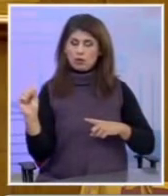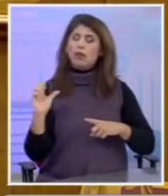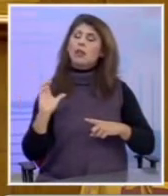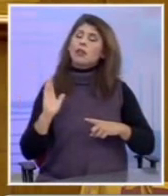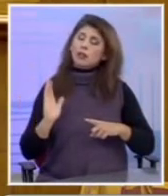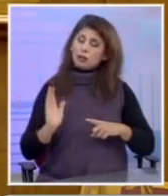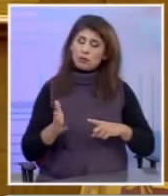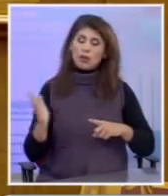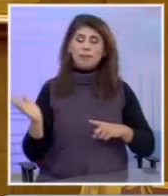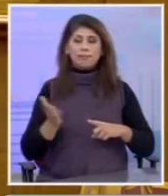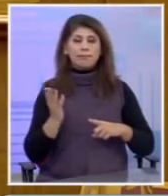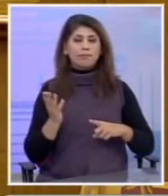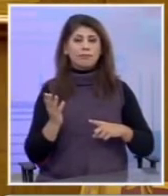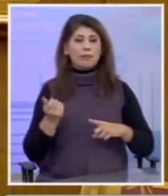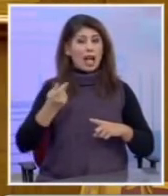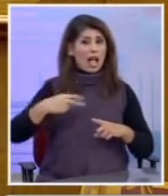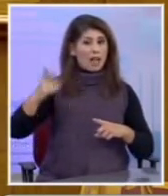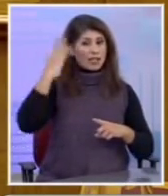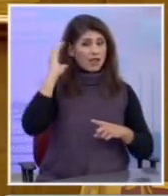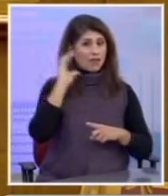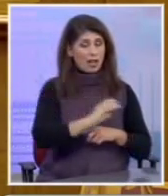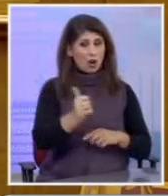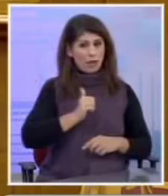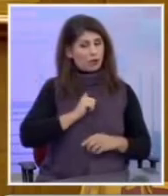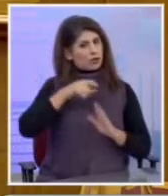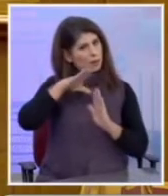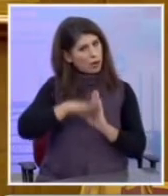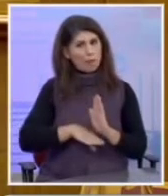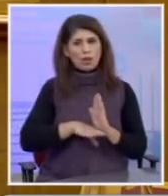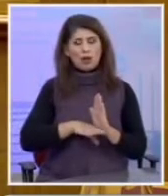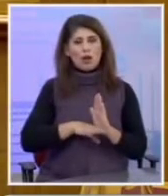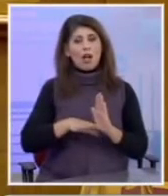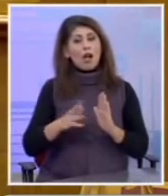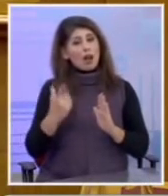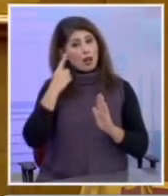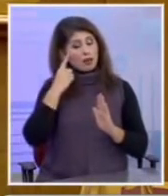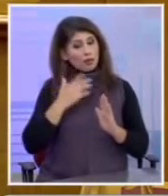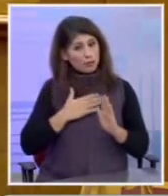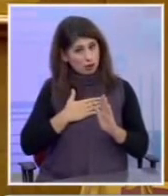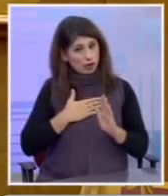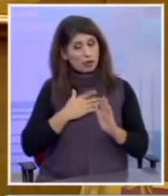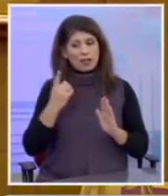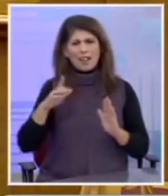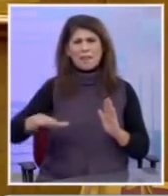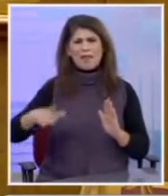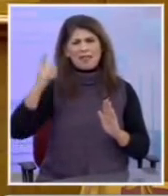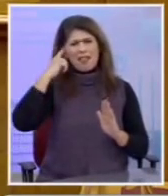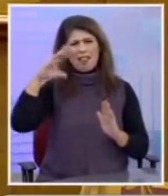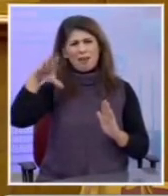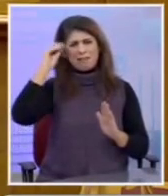μεν, εφόσον μπήκαν στην αύξηση κεφαλαίου οι ιδιώτες, να είναι μικρότερη, αλλά νομίζω ότι και ένα μικρό παιδί